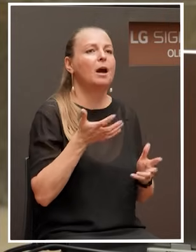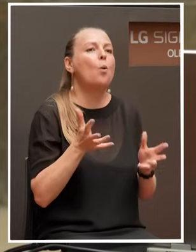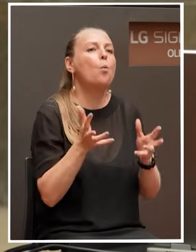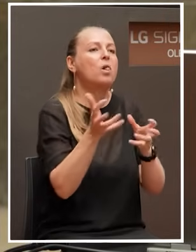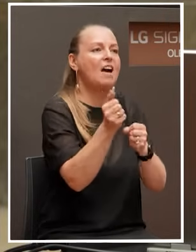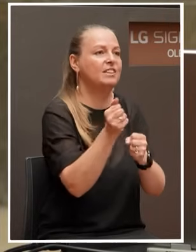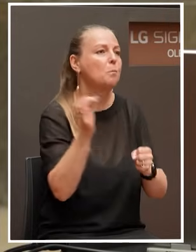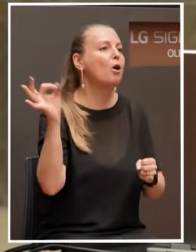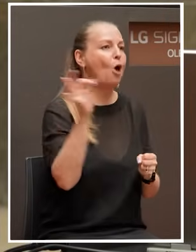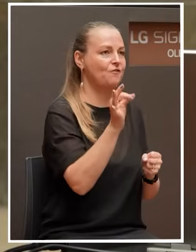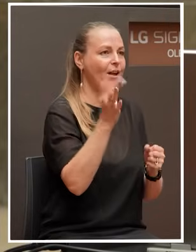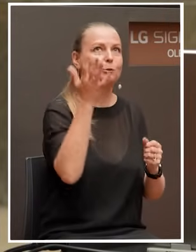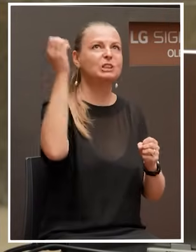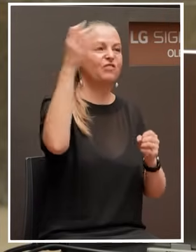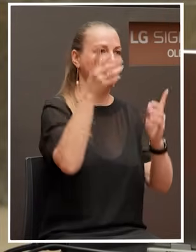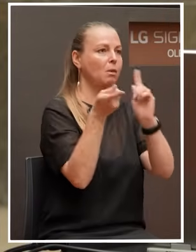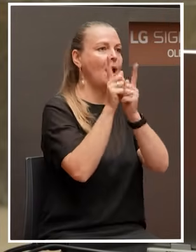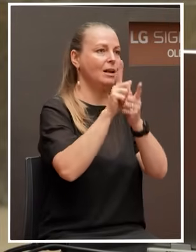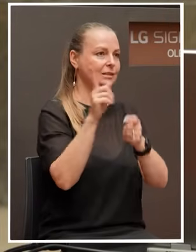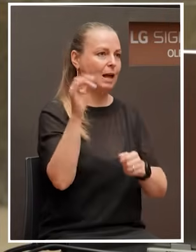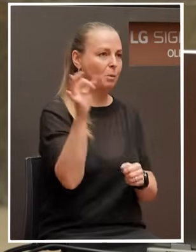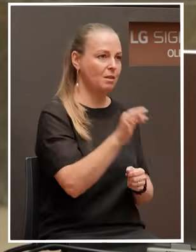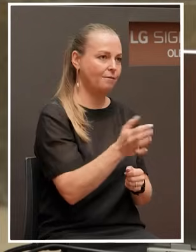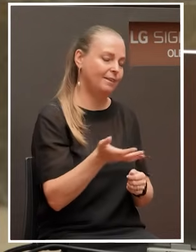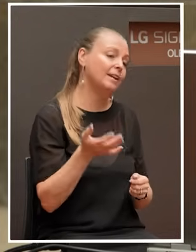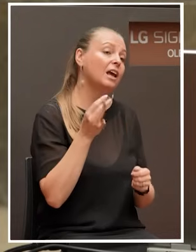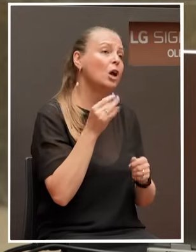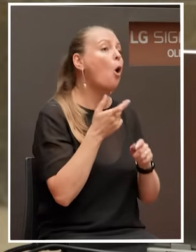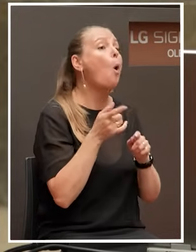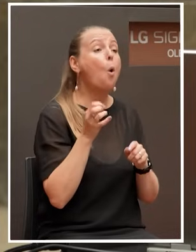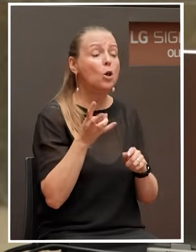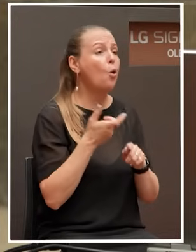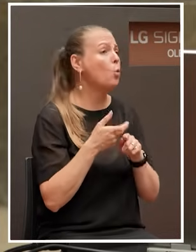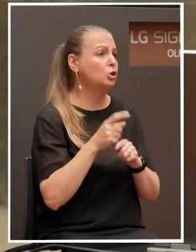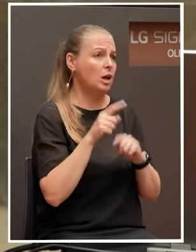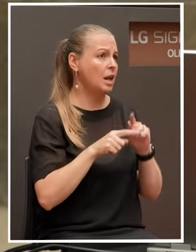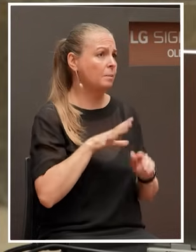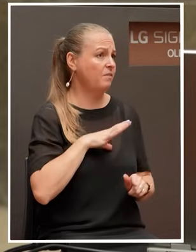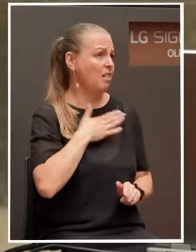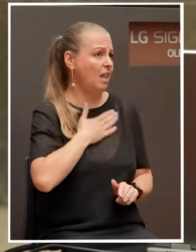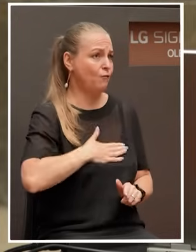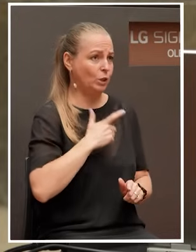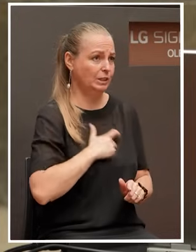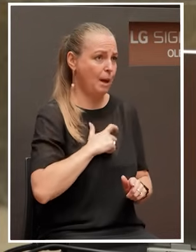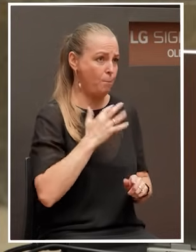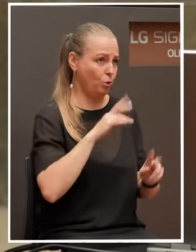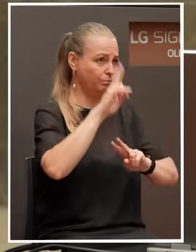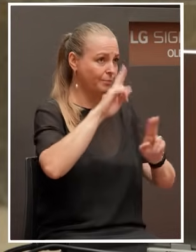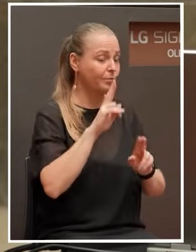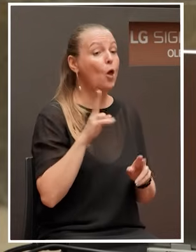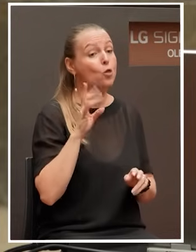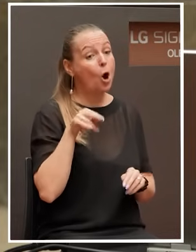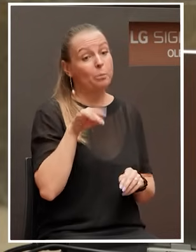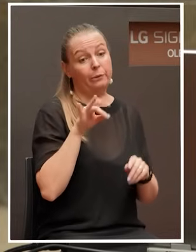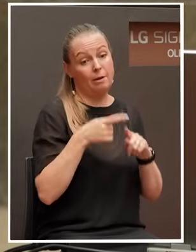уловить мгновенно меняющийся свет, и очень редко он доволен собой. Но при этом это человек,